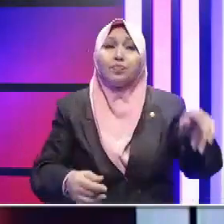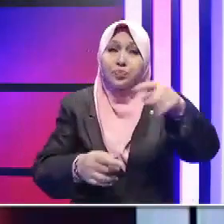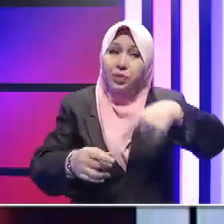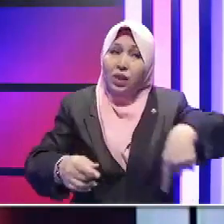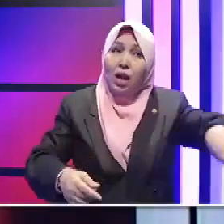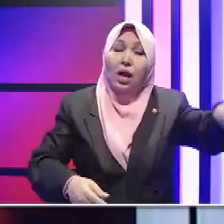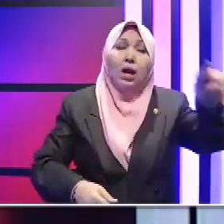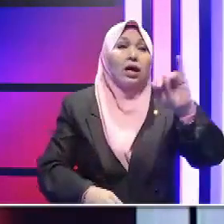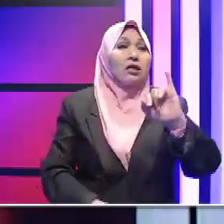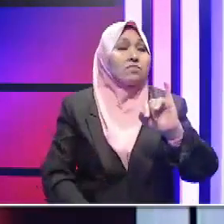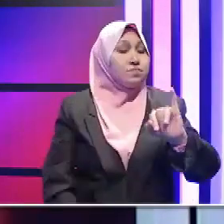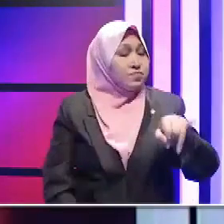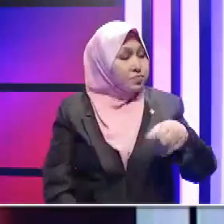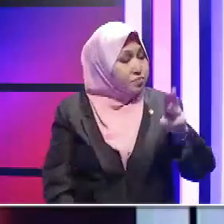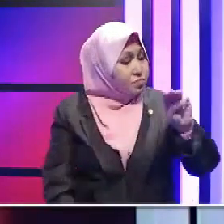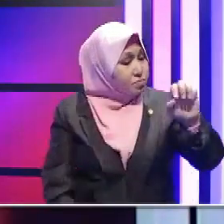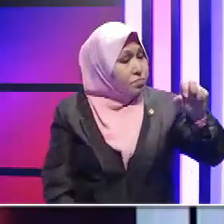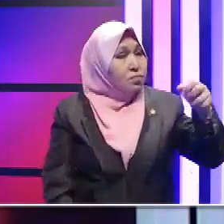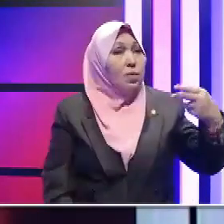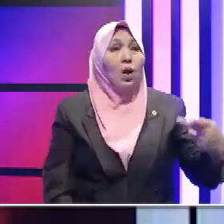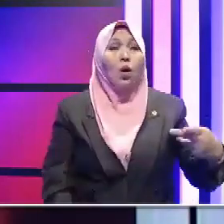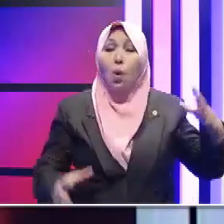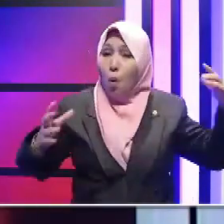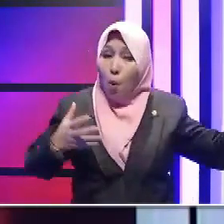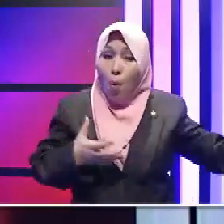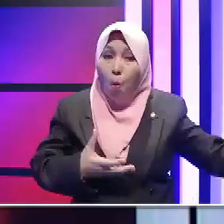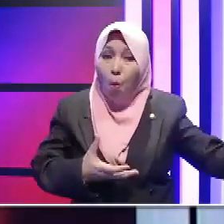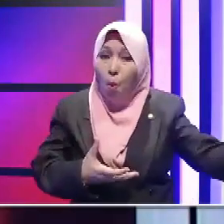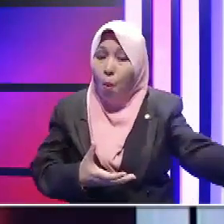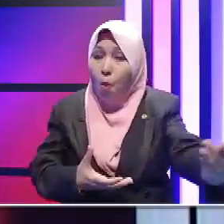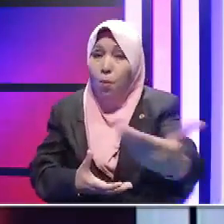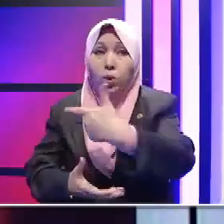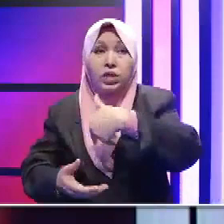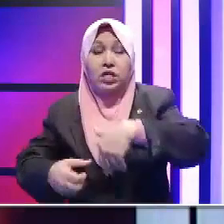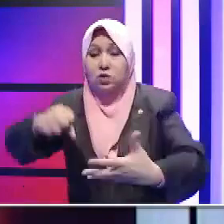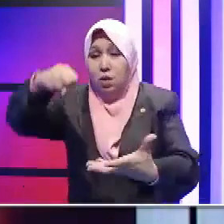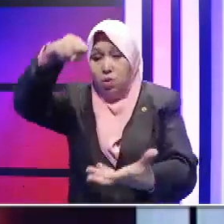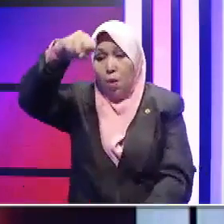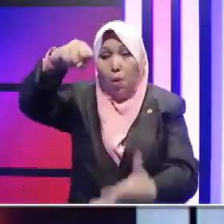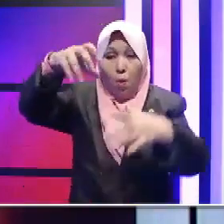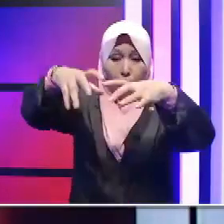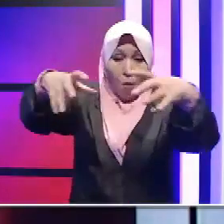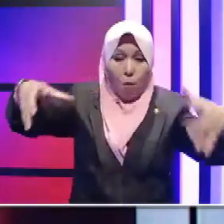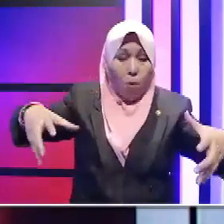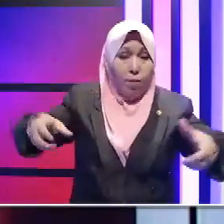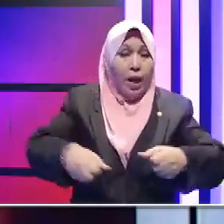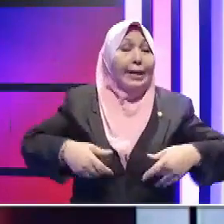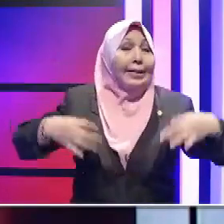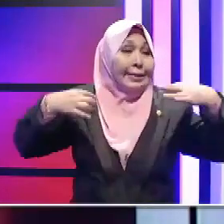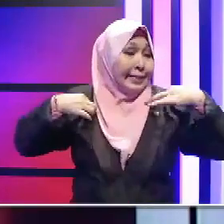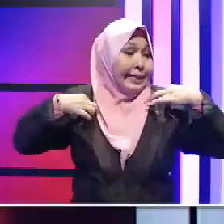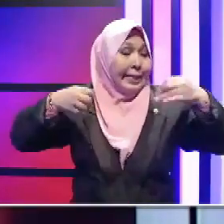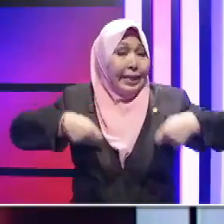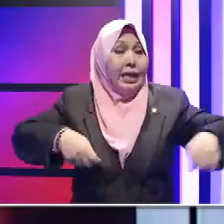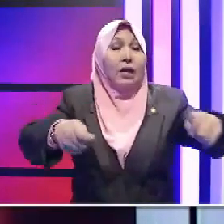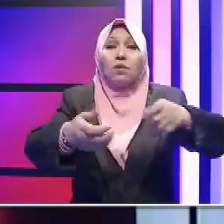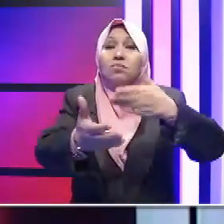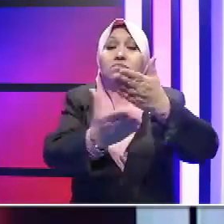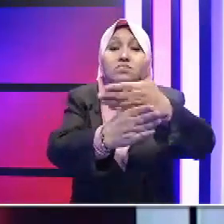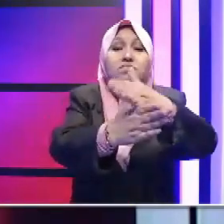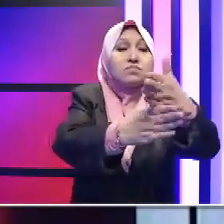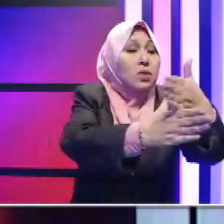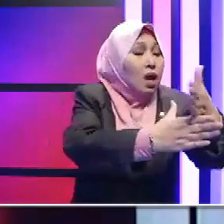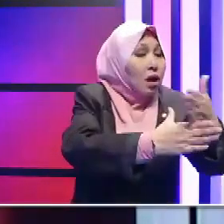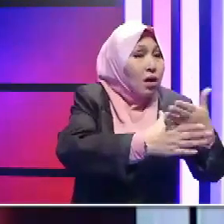jamaah movie saw mereka kumpulkan makanan dalam satu bekas ataupun satu kain lalu mereka mengakhirkan